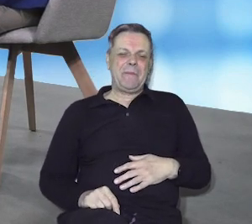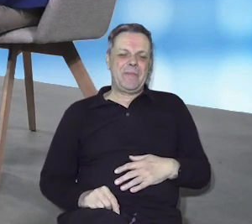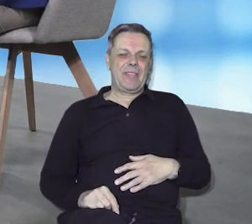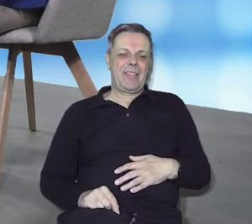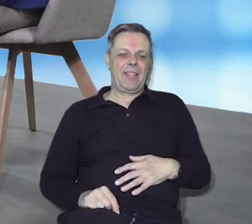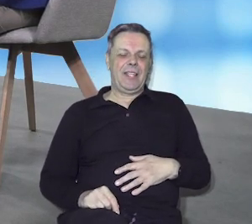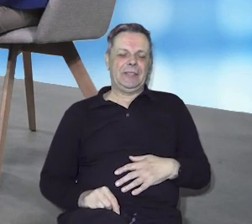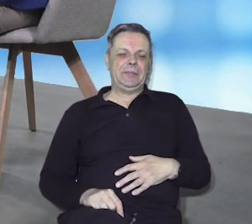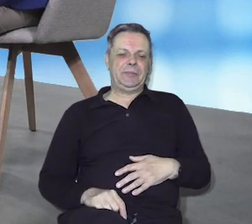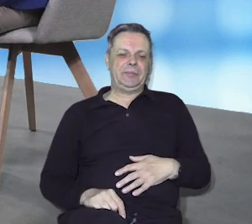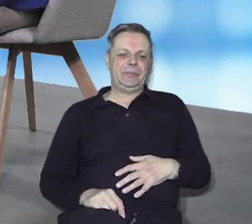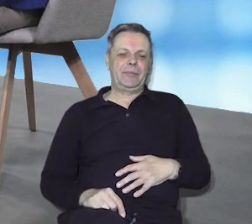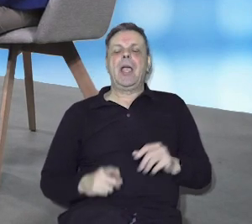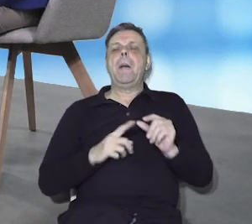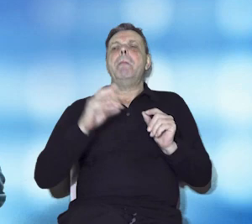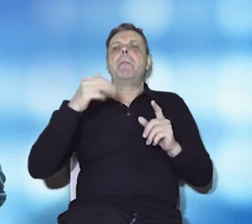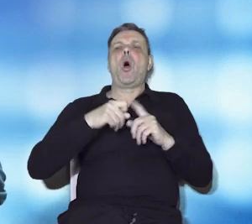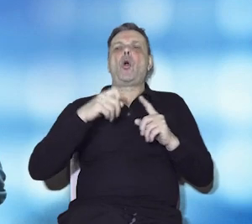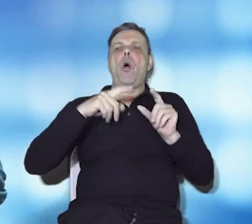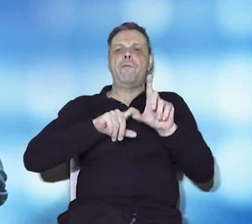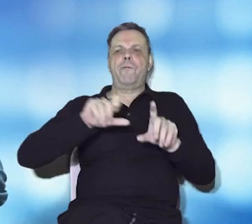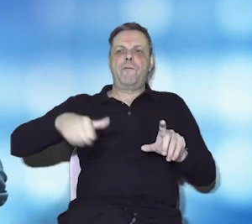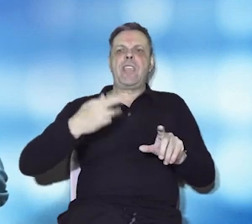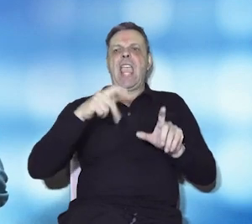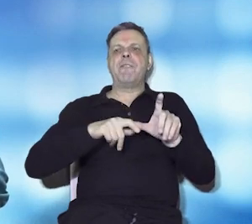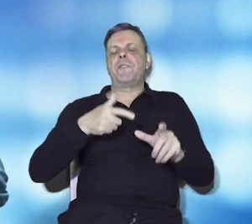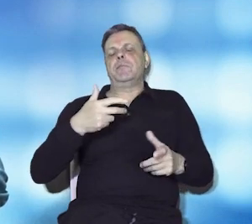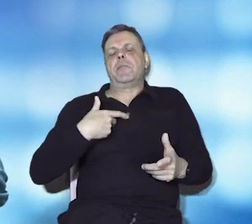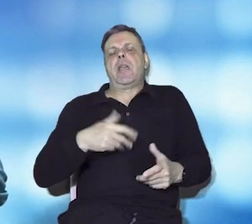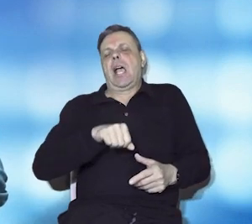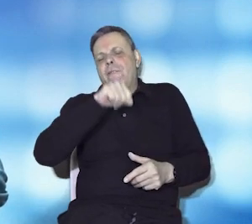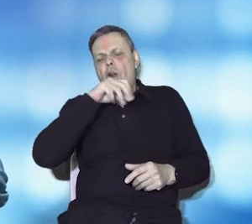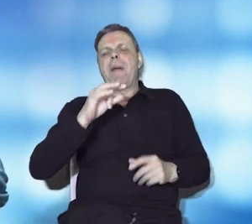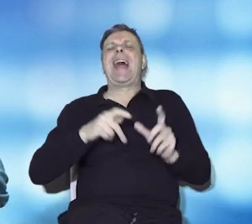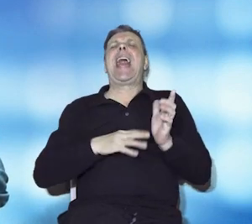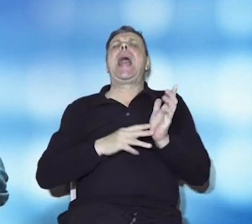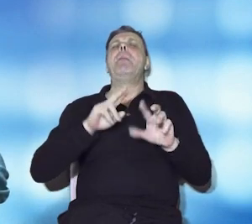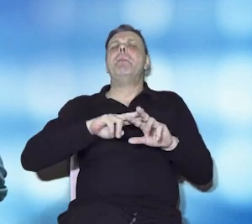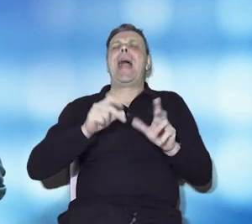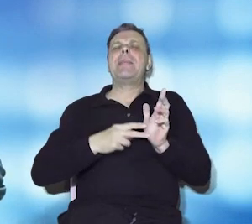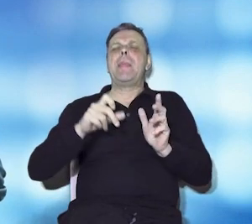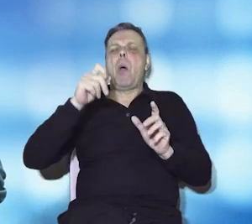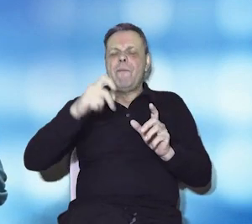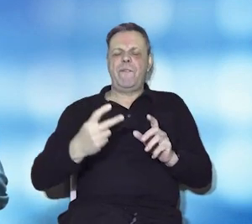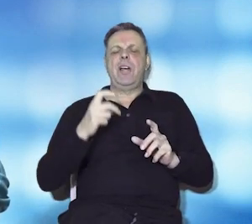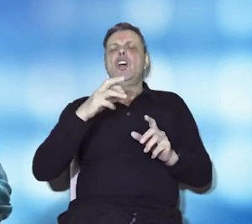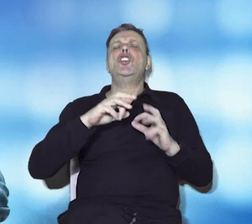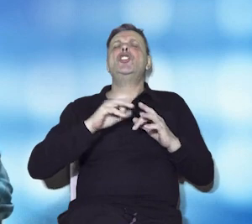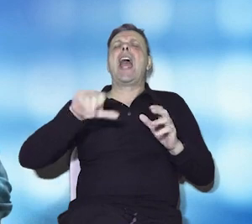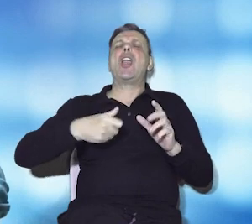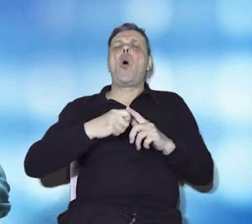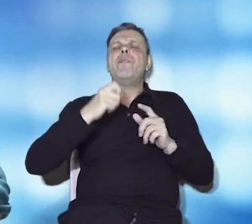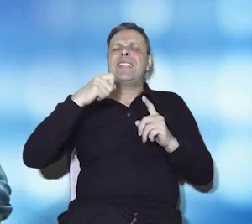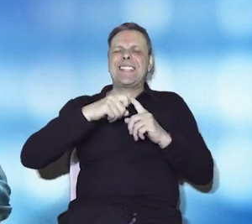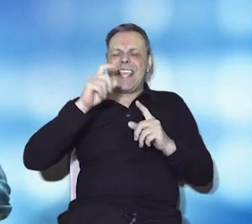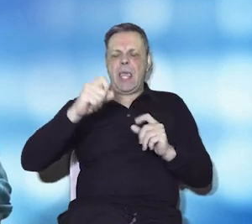primjer, je meni fantastičan. Mm-hmm. Prokofjev mi je, ne znam, Rahmanjov, pa Čajkovski, pa onda imam Bach,